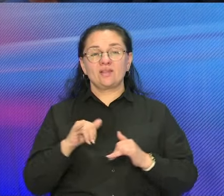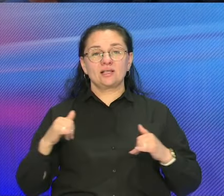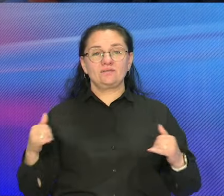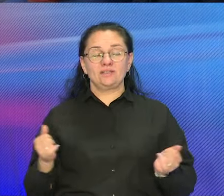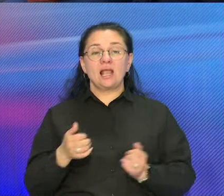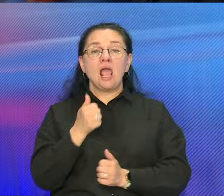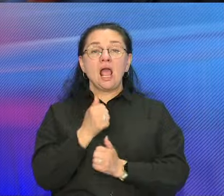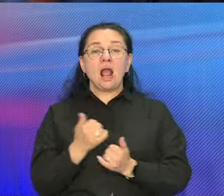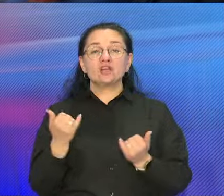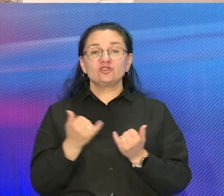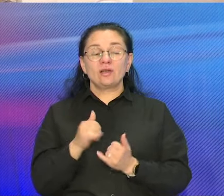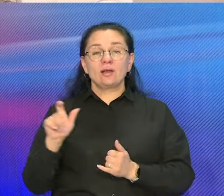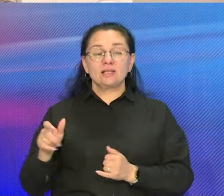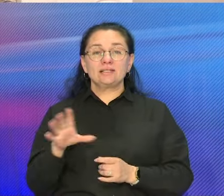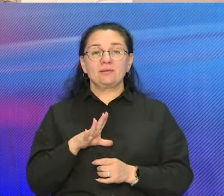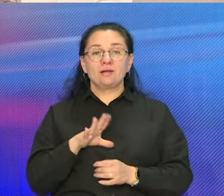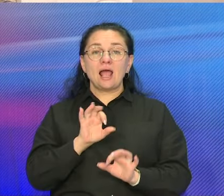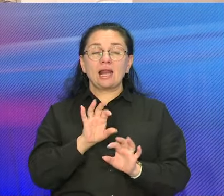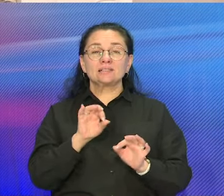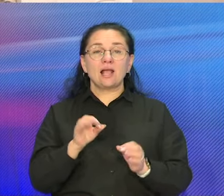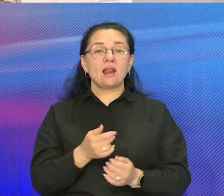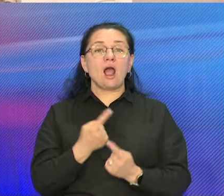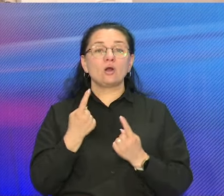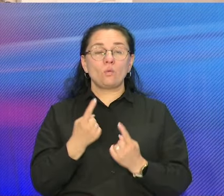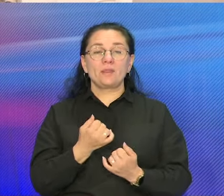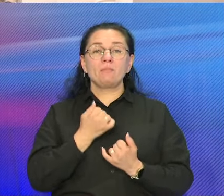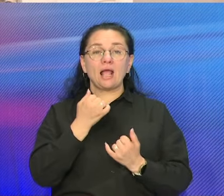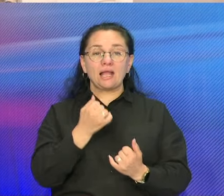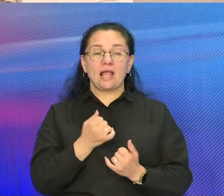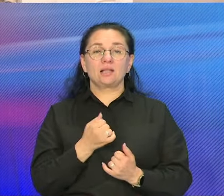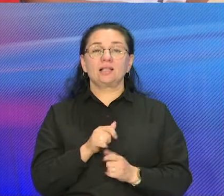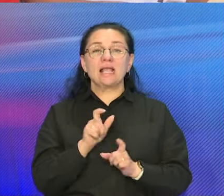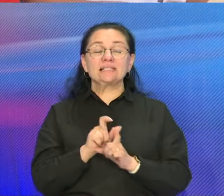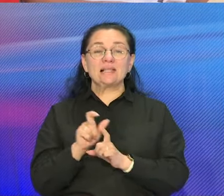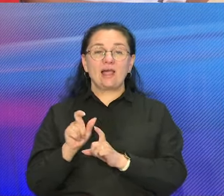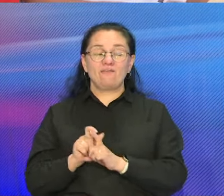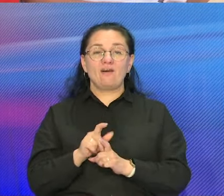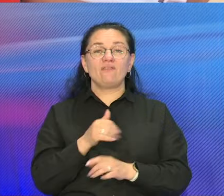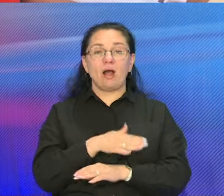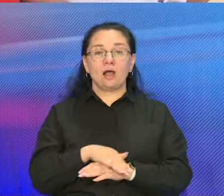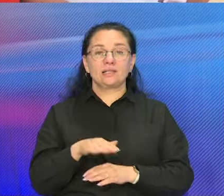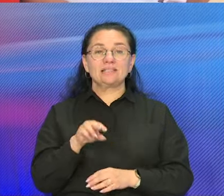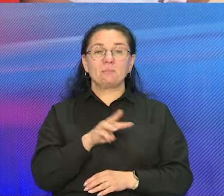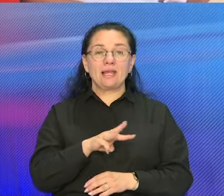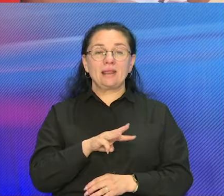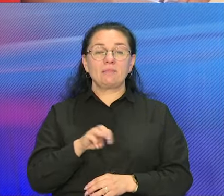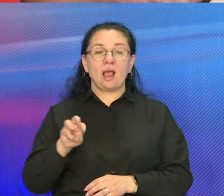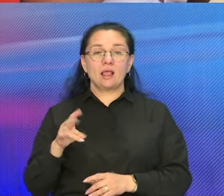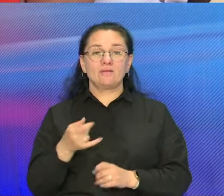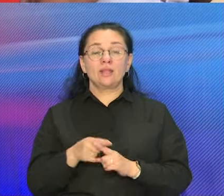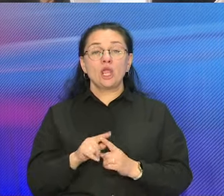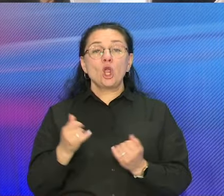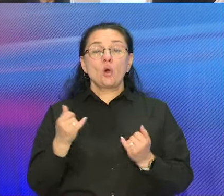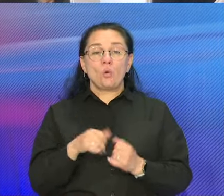из гостей, запрошенных на урожистость, выказал шмат слов веншаванню и подяки у адрес поважанной ювеляршей И протягивать, кажусь гостей,